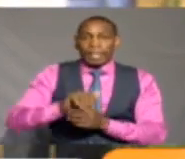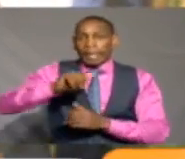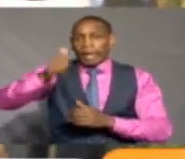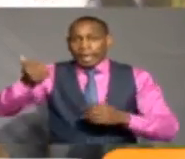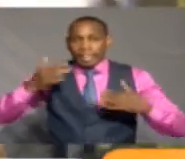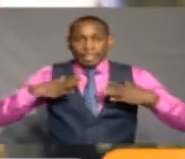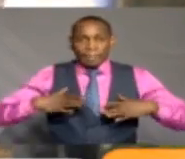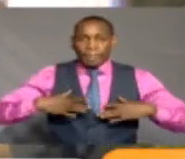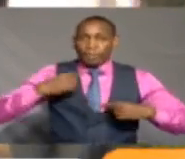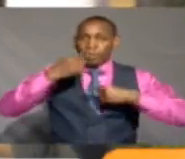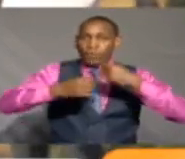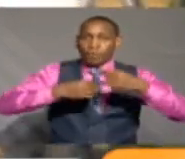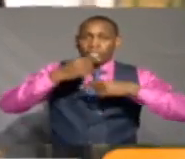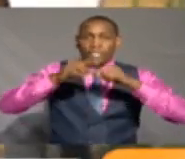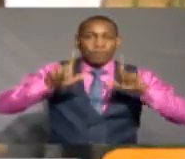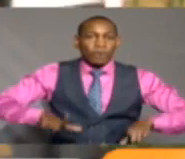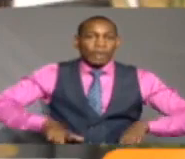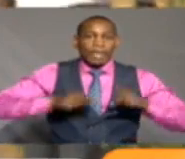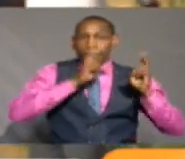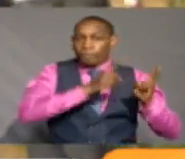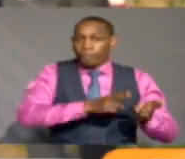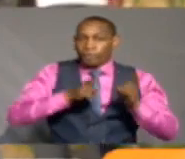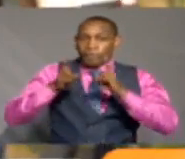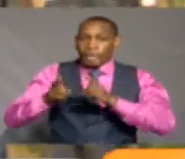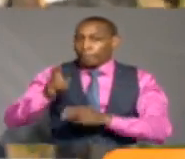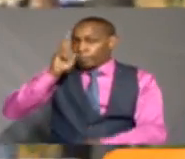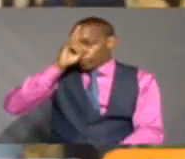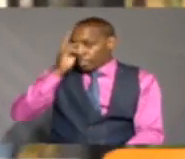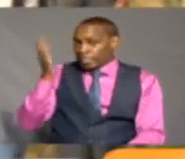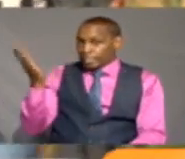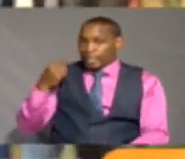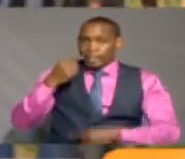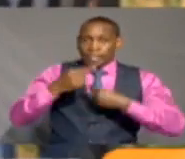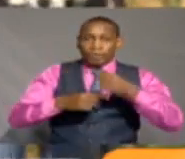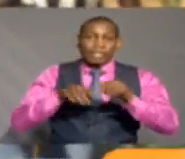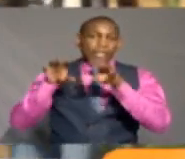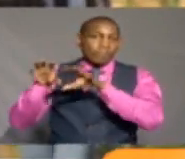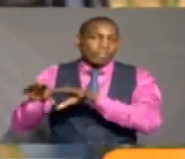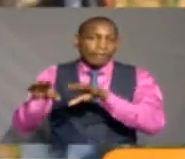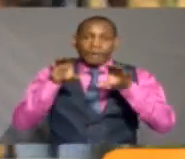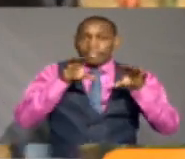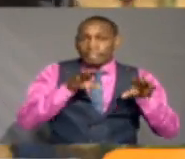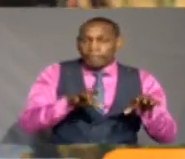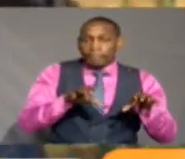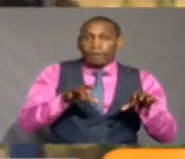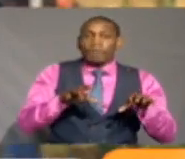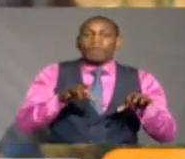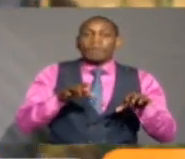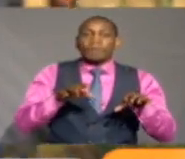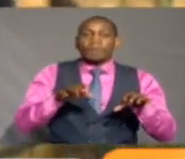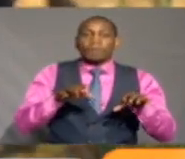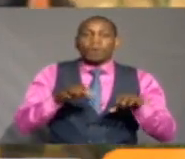wengine wakiendelea na shughuli zao za kawaida, Apollo Kiuria anaendelea kutaabika huku akisaka